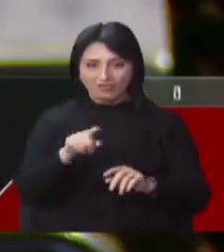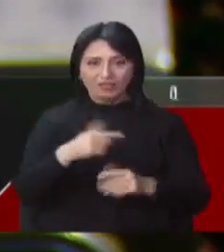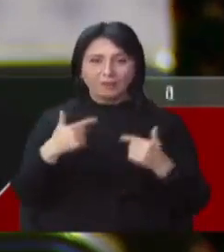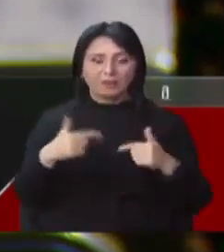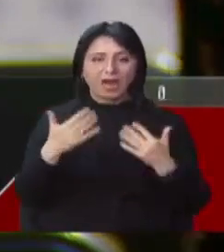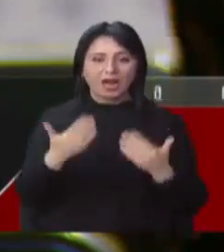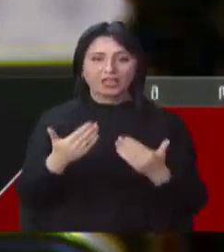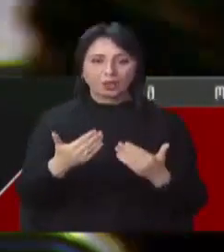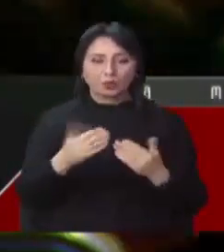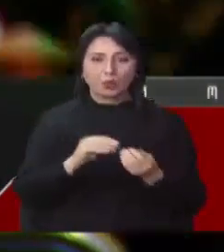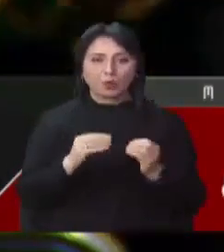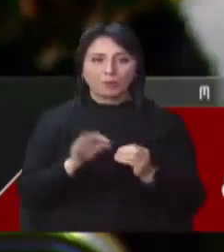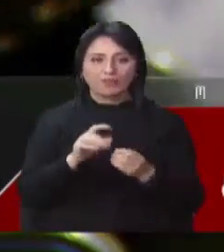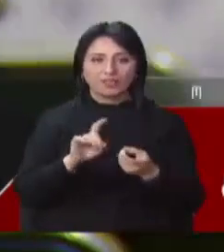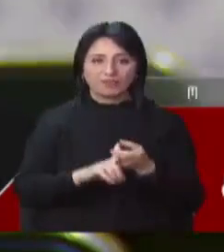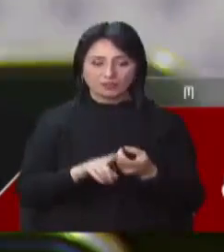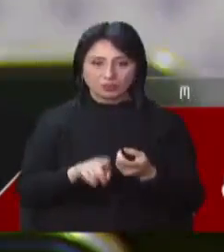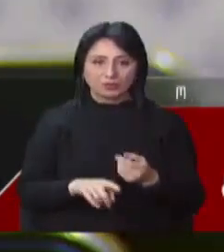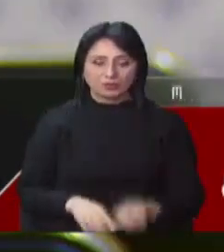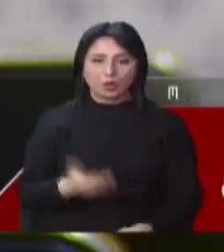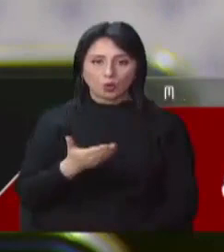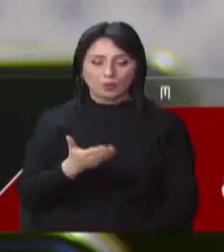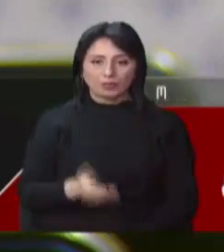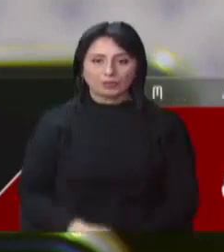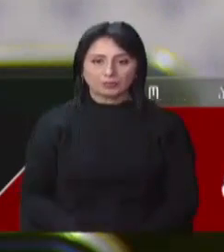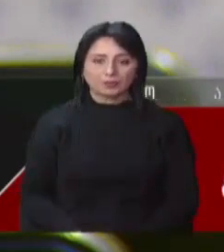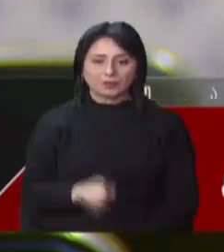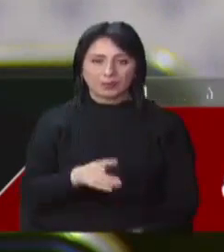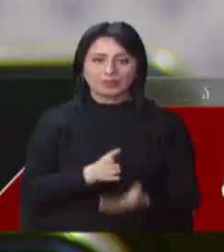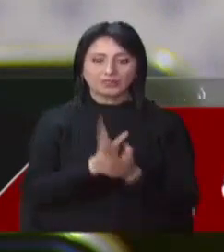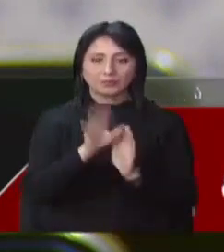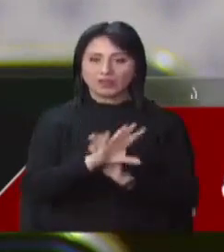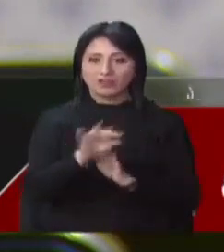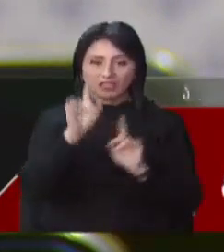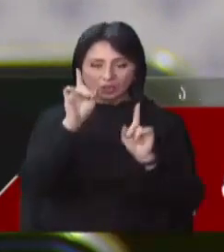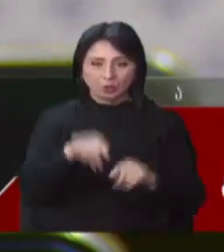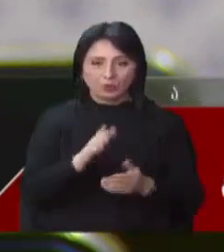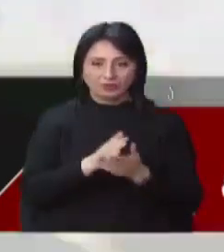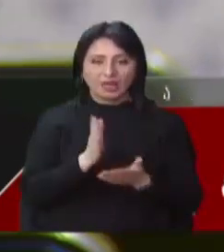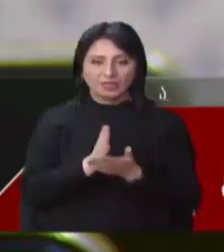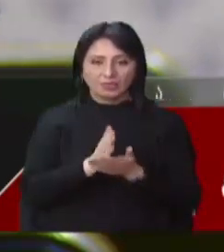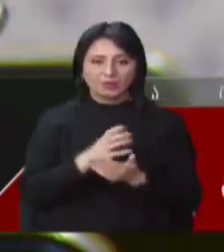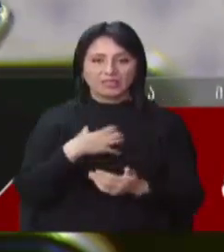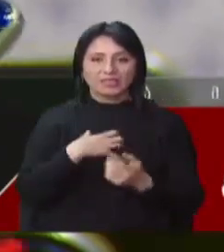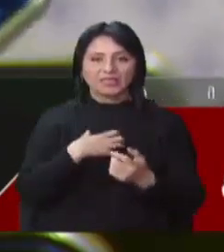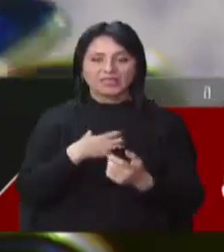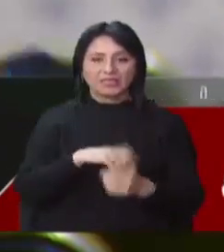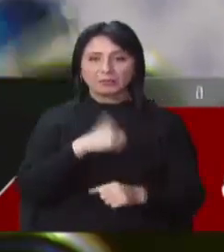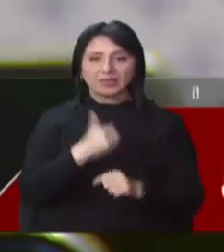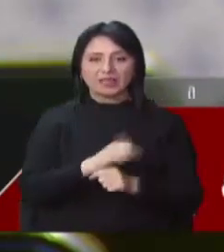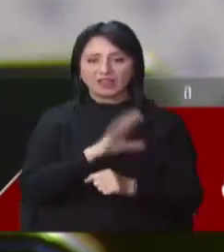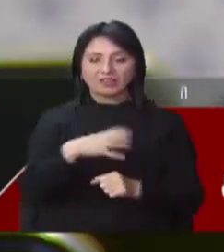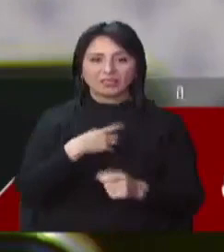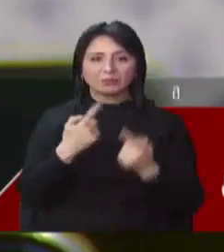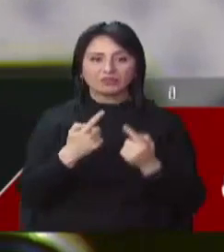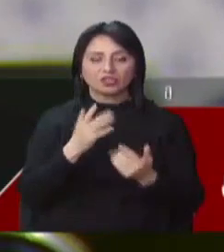impracticul probleme, ptan dacă am obțin dacă o șirebi, romelic, am speroși, colastis nobilia, dar se bob, ziritadim tam tavari, colastis